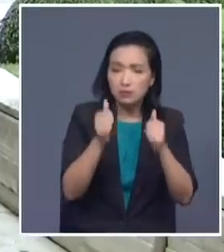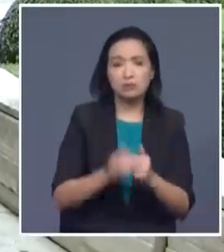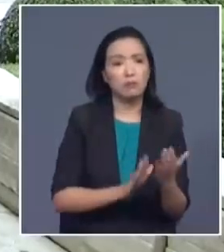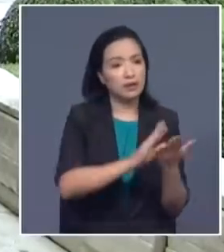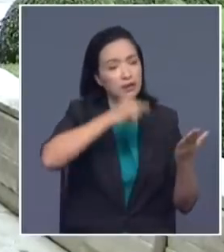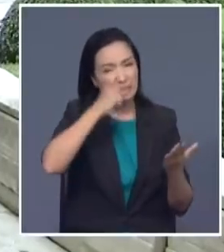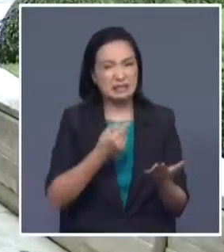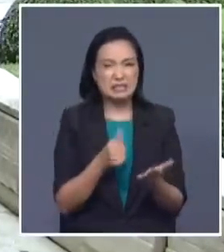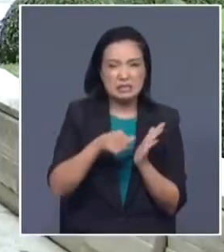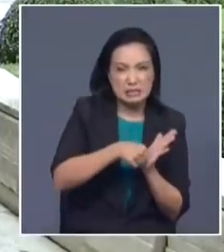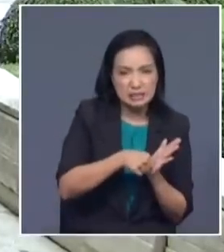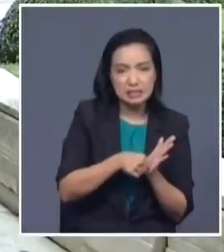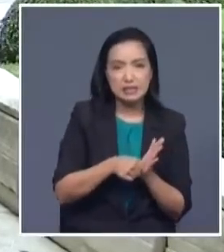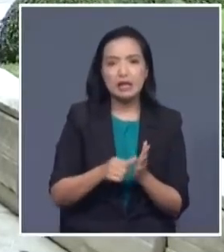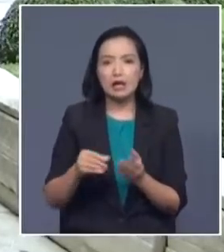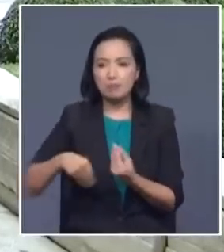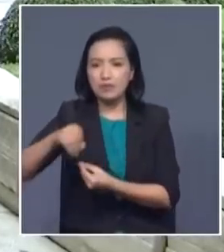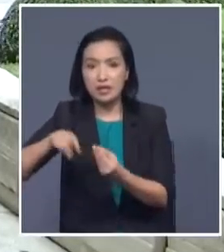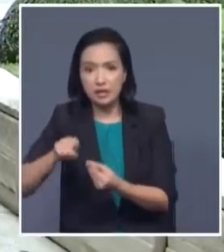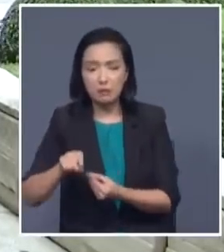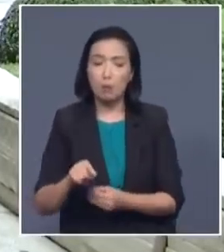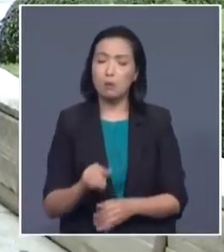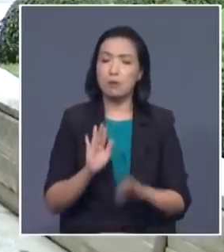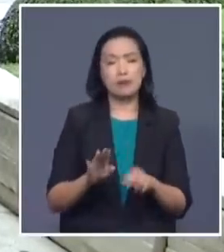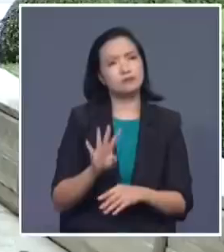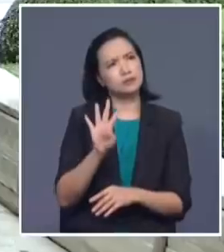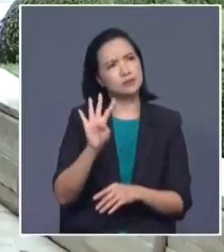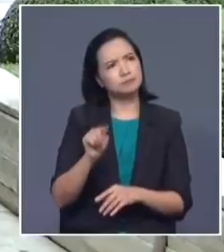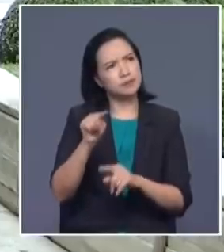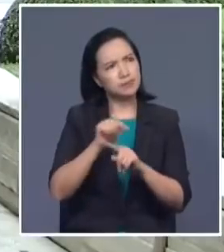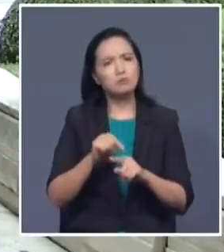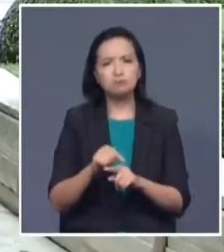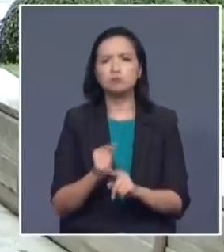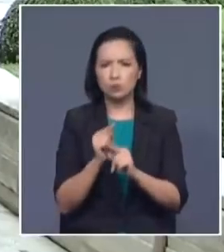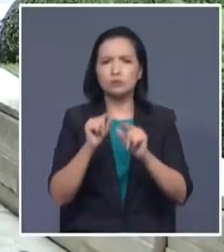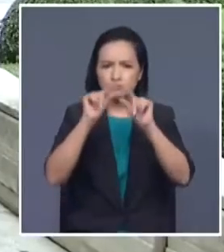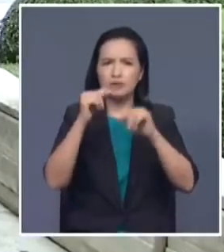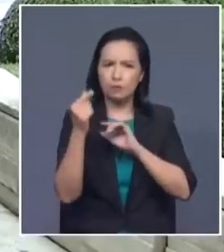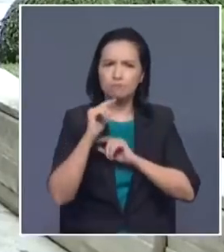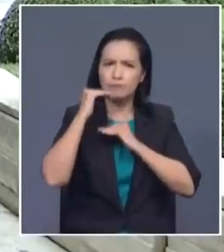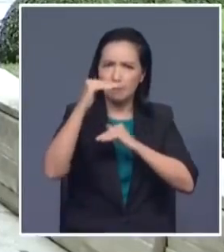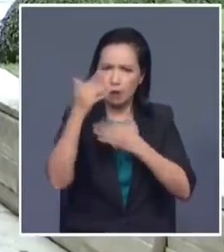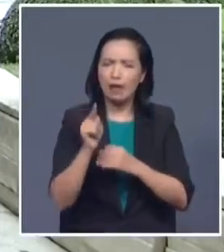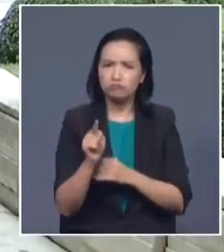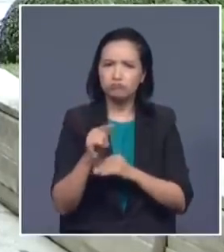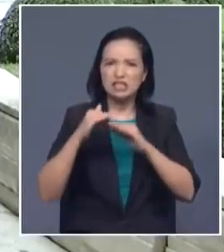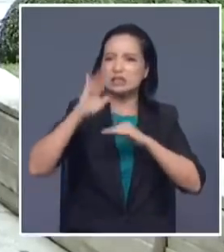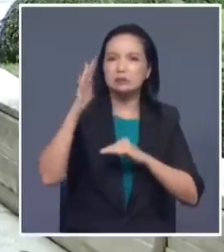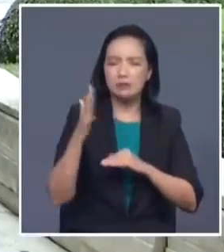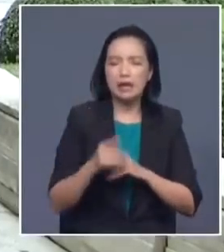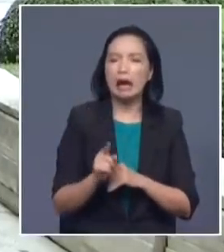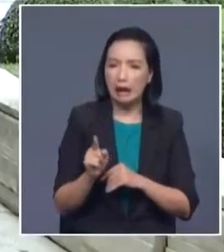เมื่อเทียบกับขนาดเศรษฐกิจอยู่ที่ประมาณ141ซึ่งอยู่ในกรอบที่เรากำหนดไว้นะครับและก็ถือว่าเป็นระดับที่ดีกว่าหลักเกณฑ์สาก